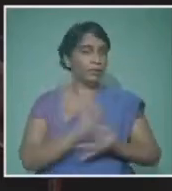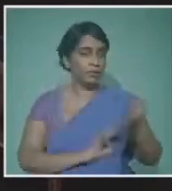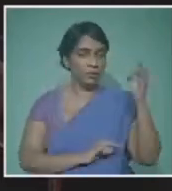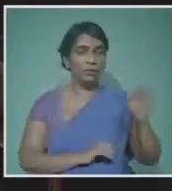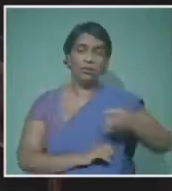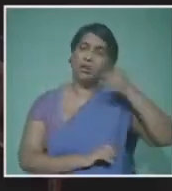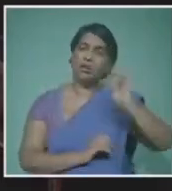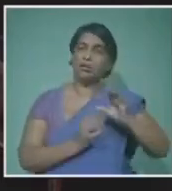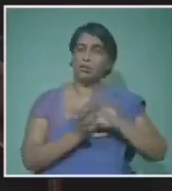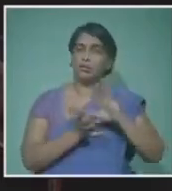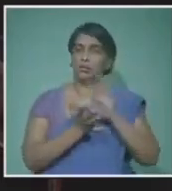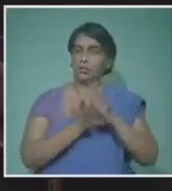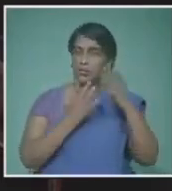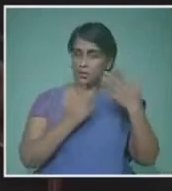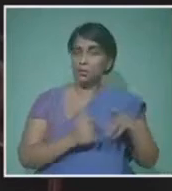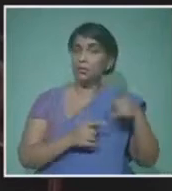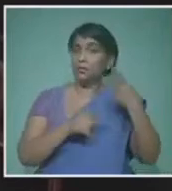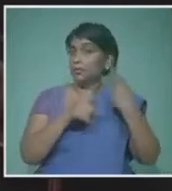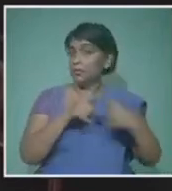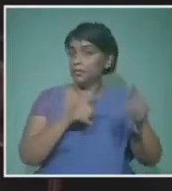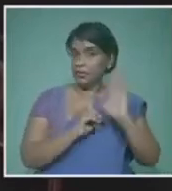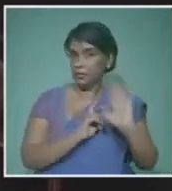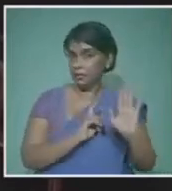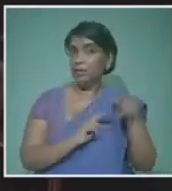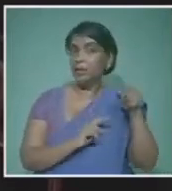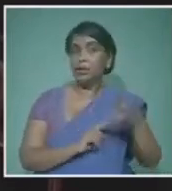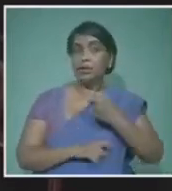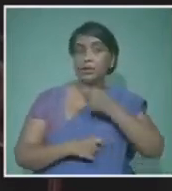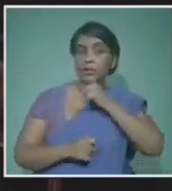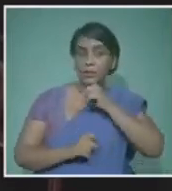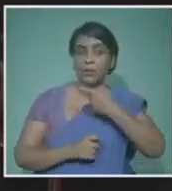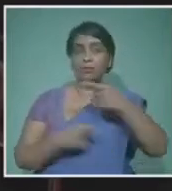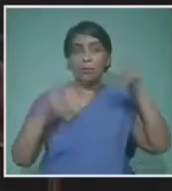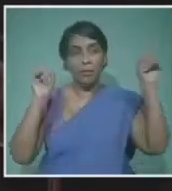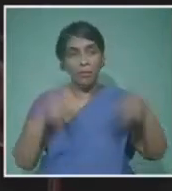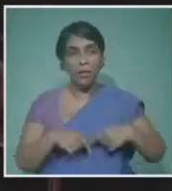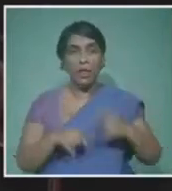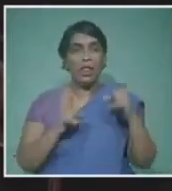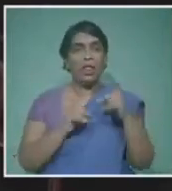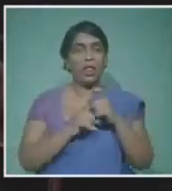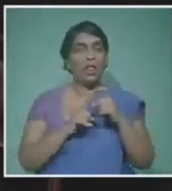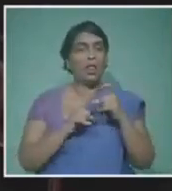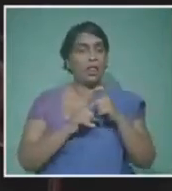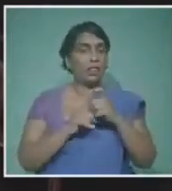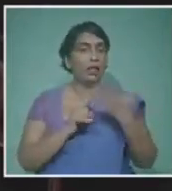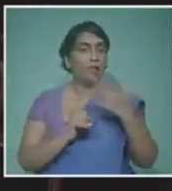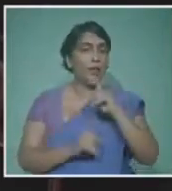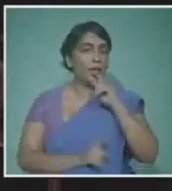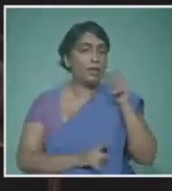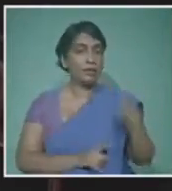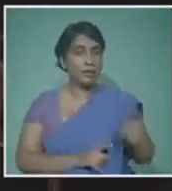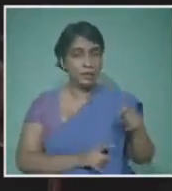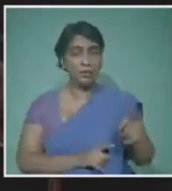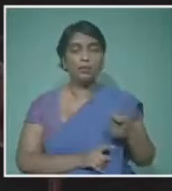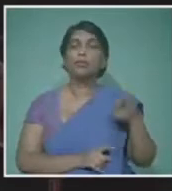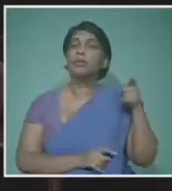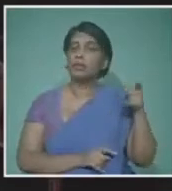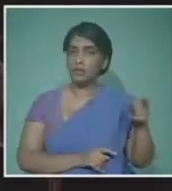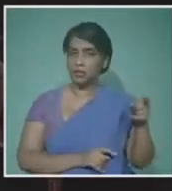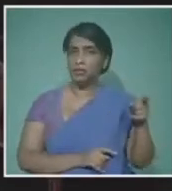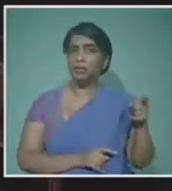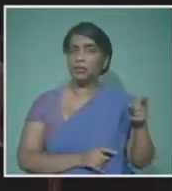මේක නිර්දේශ කළා තිබුණා. ඒ විතරක් නෙවෙයි මේ නඩු අහපු ධම්මික හේමපාල වැනි මහේස්ත්‍රාත්